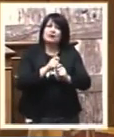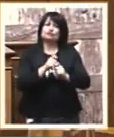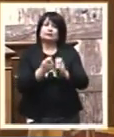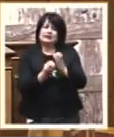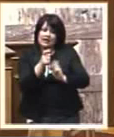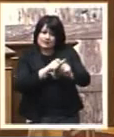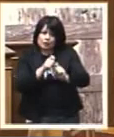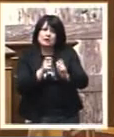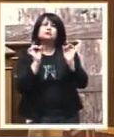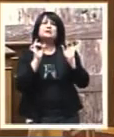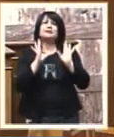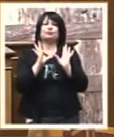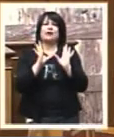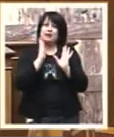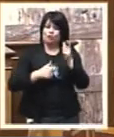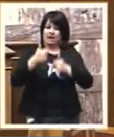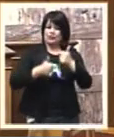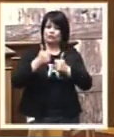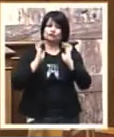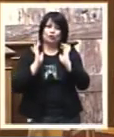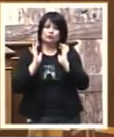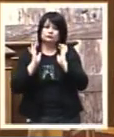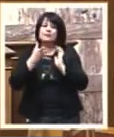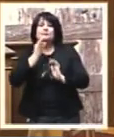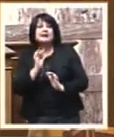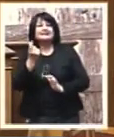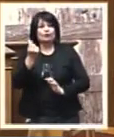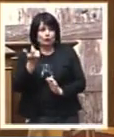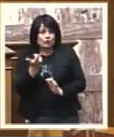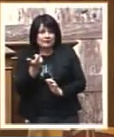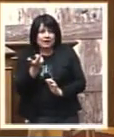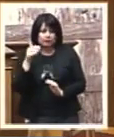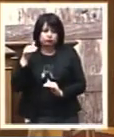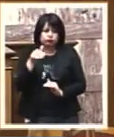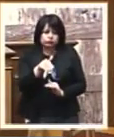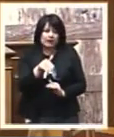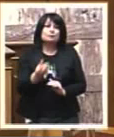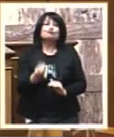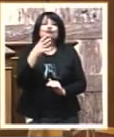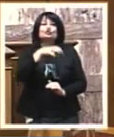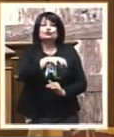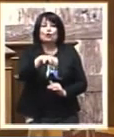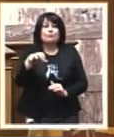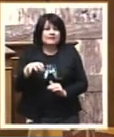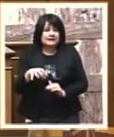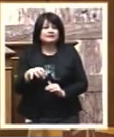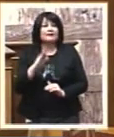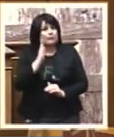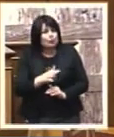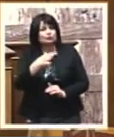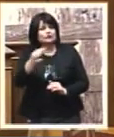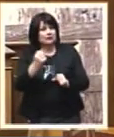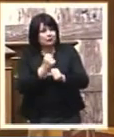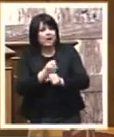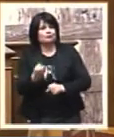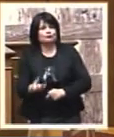προϊόντα. Αφήσαμε να μην επεκτείνεται η οικονομία μας και σε νέους τομείς που θα δημιουργούσαν ζήτηση και καινοτόμες